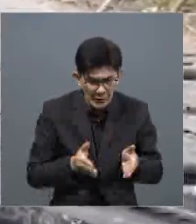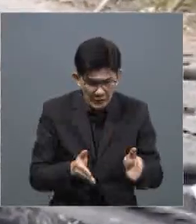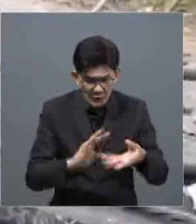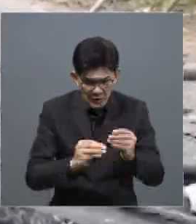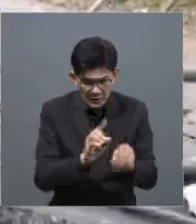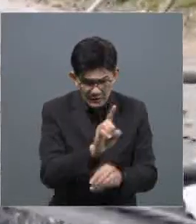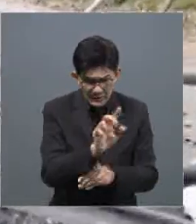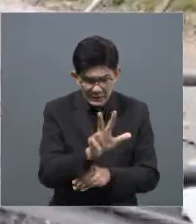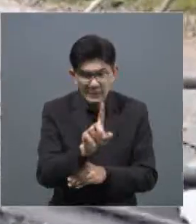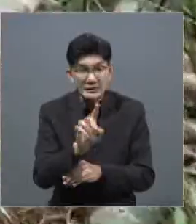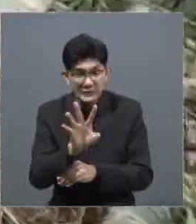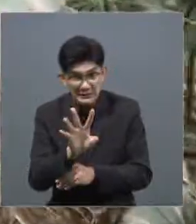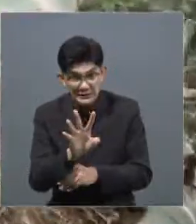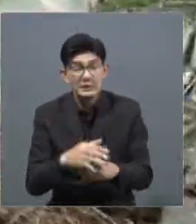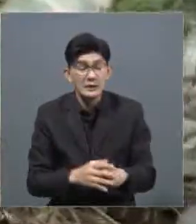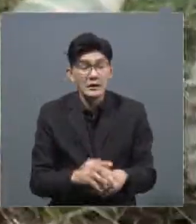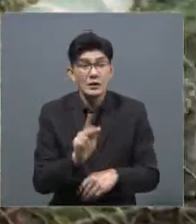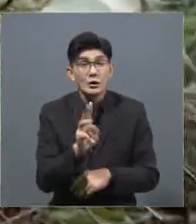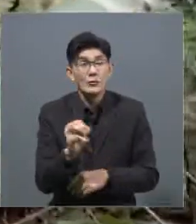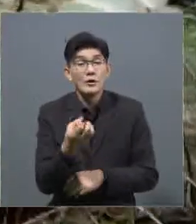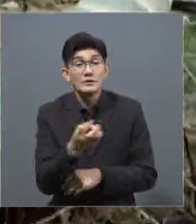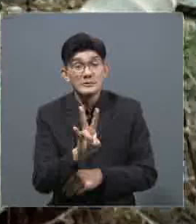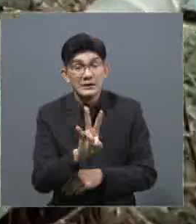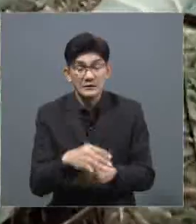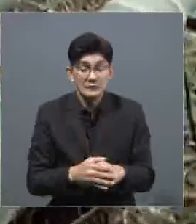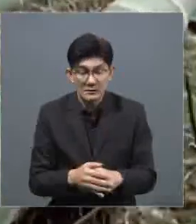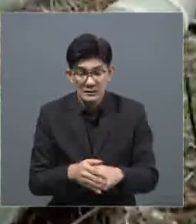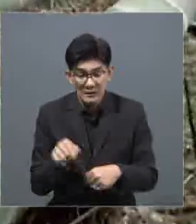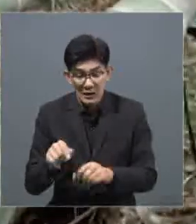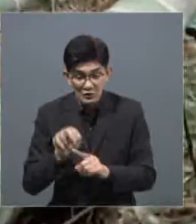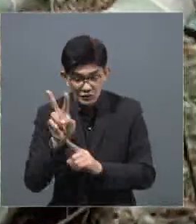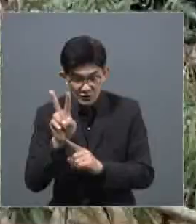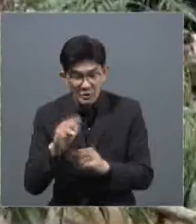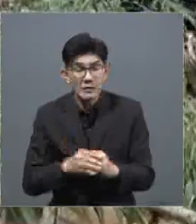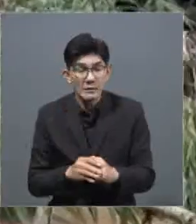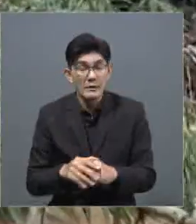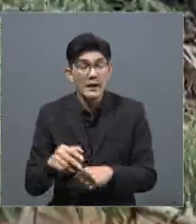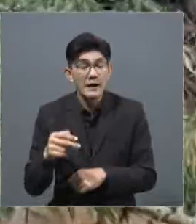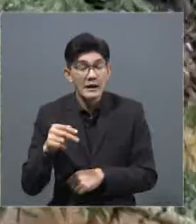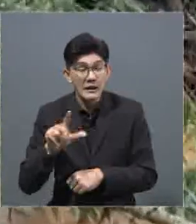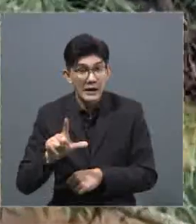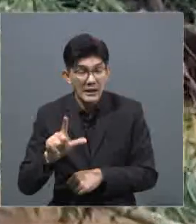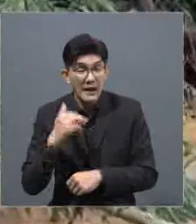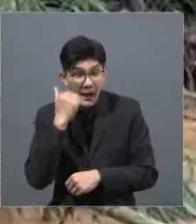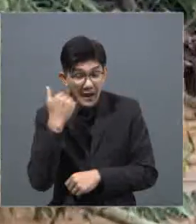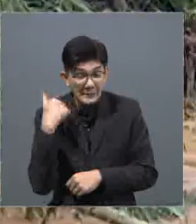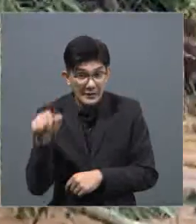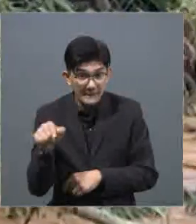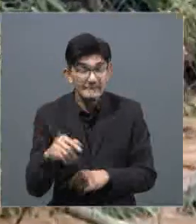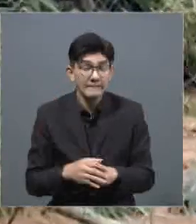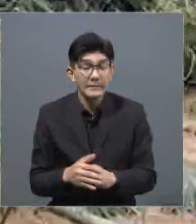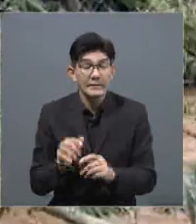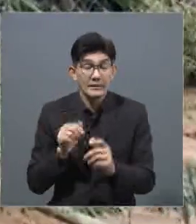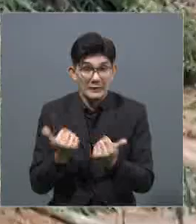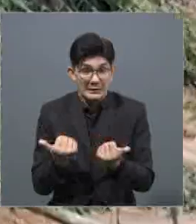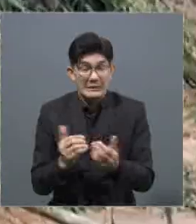ข1314กิโลเมตรที่17อีกจุดหนึ่งก็คือที่เส้นทางบ้านหลายอายบริเวณอ่างเก็บน้ำหมู่ที่13ตำบลแม่อายอำเ